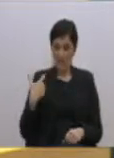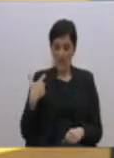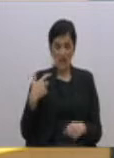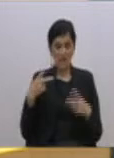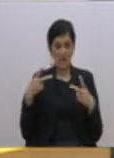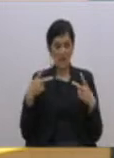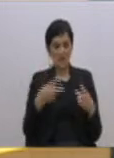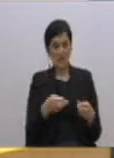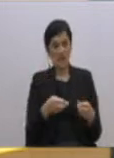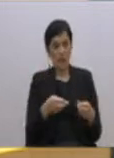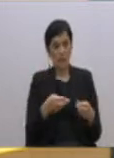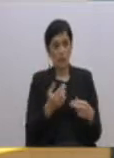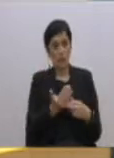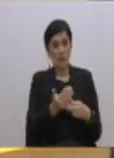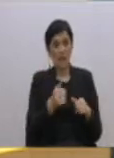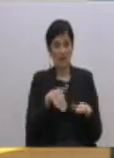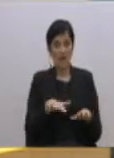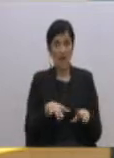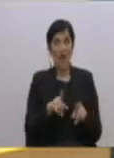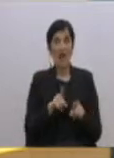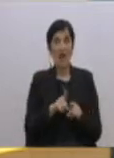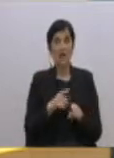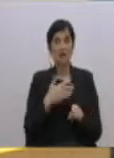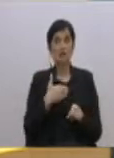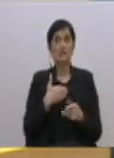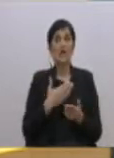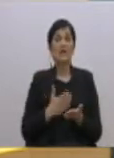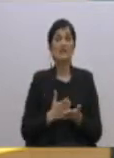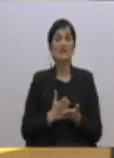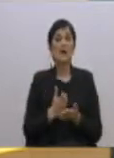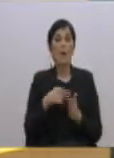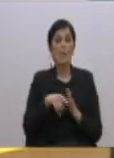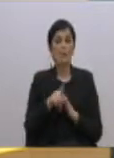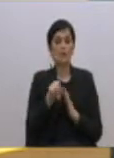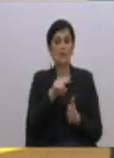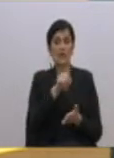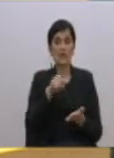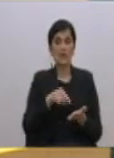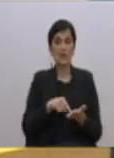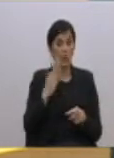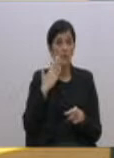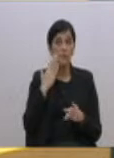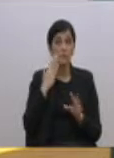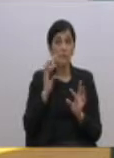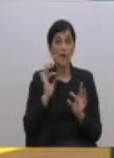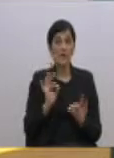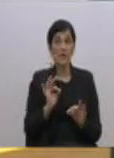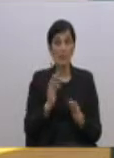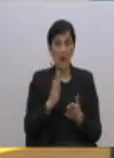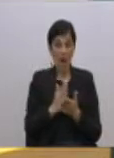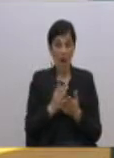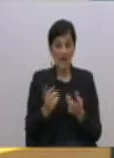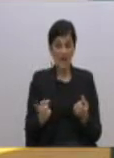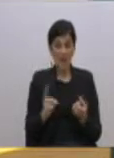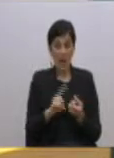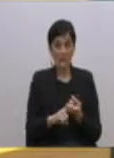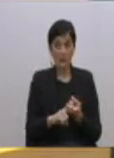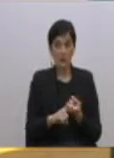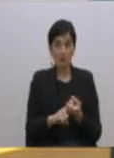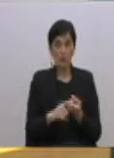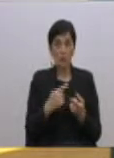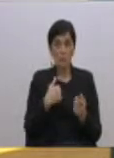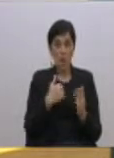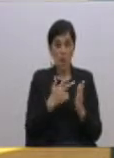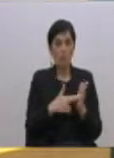მათ გადაწყვეტილებებს. აი ეს არის ჩვენი გამოსავალი ამ საკითხიდან. ეს თუ რამესთან ლოპთან არის კავშირში, მაშინ მე